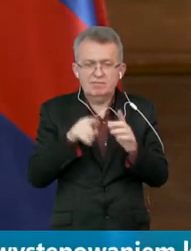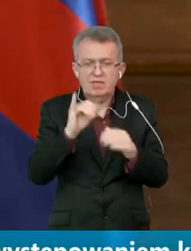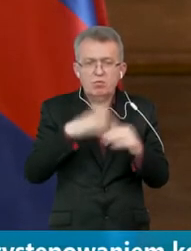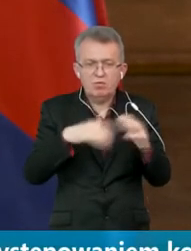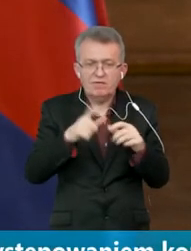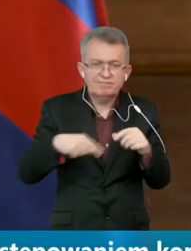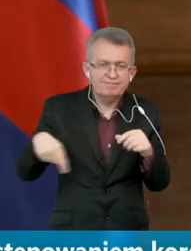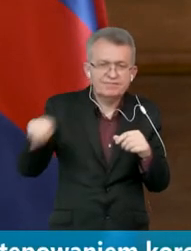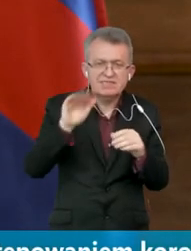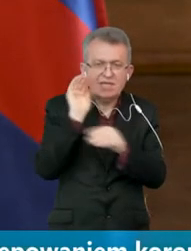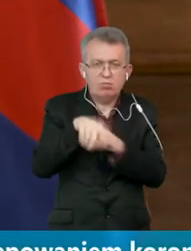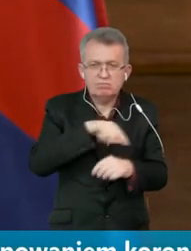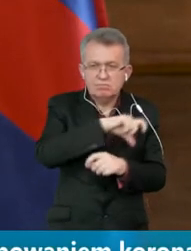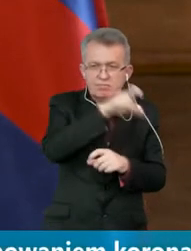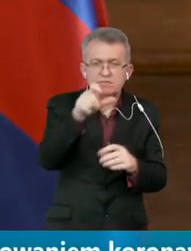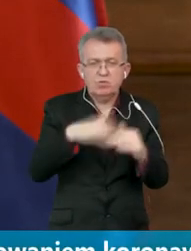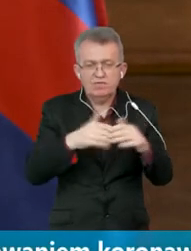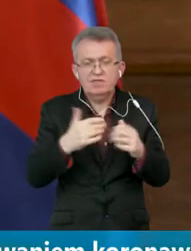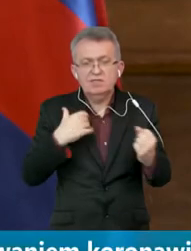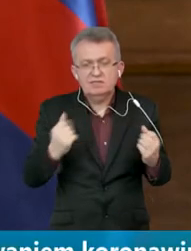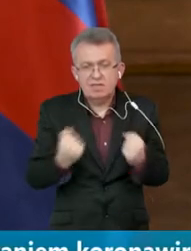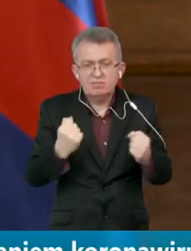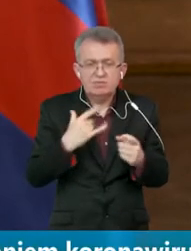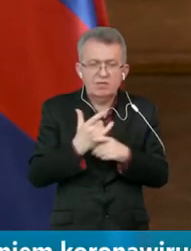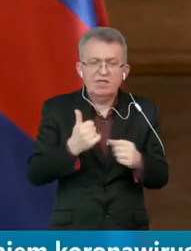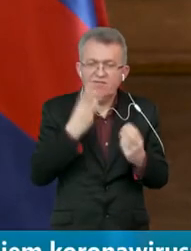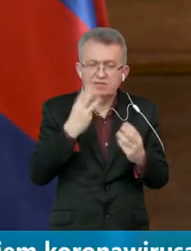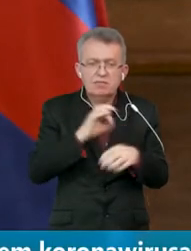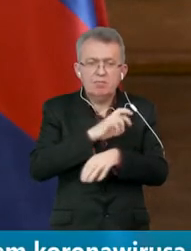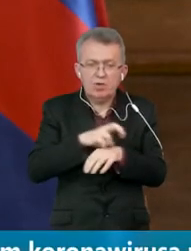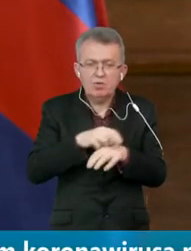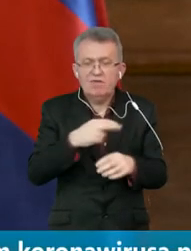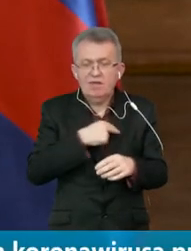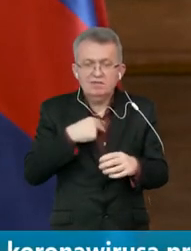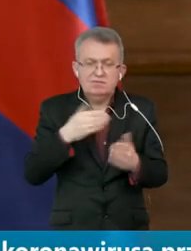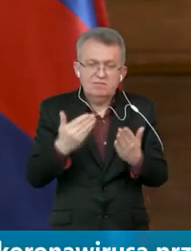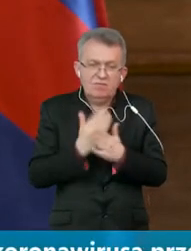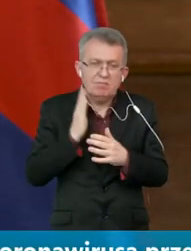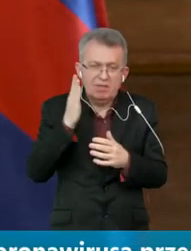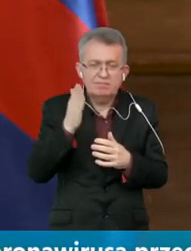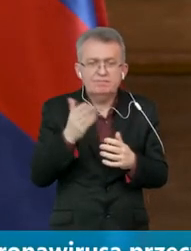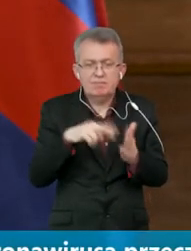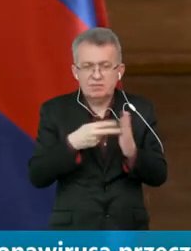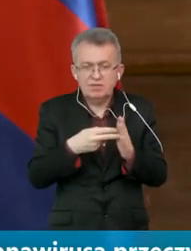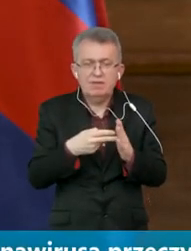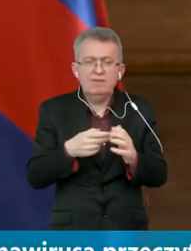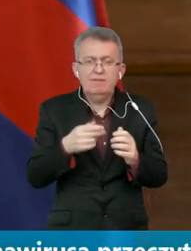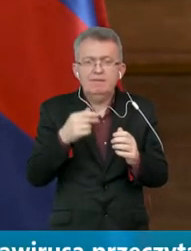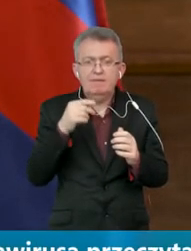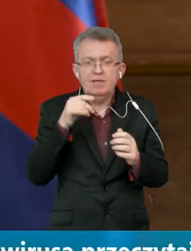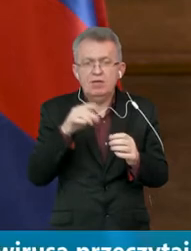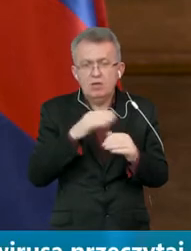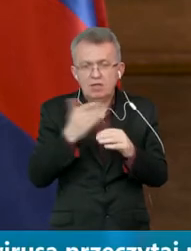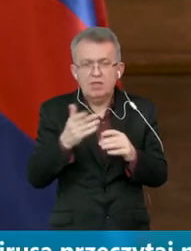całego obejścia zachodniego miasta Szczecina. Więc szykujemy się, jest to jeden z najważniejszych projektów na nową perspektywę.